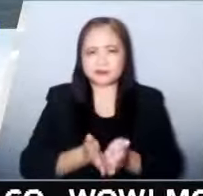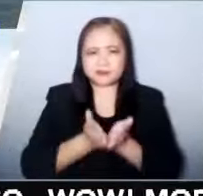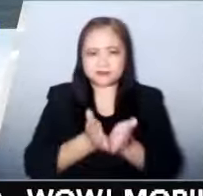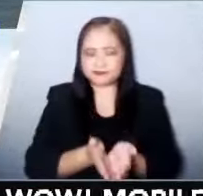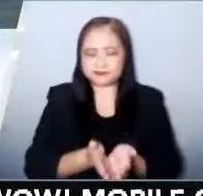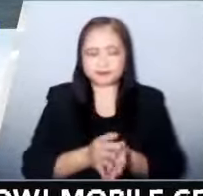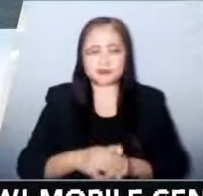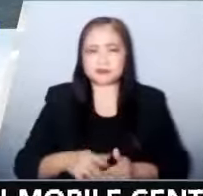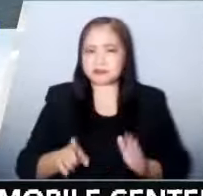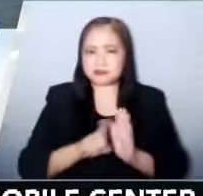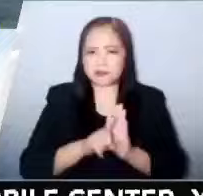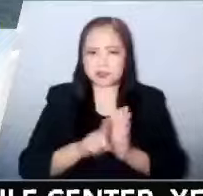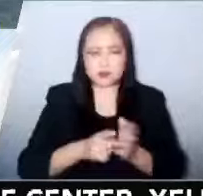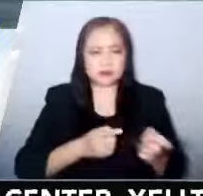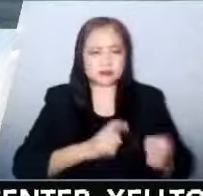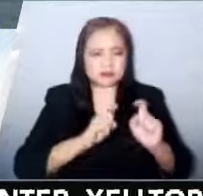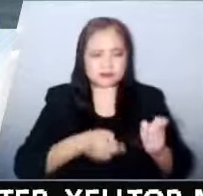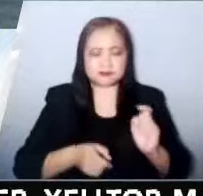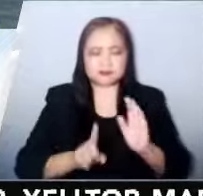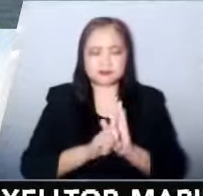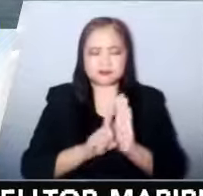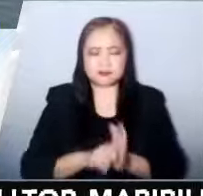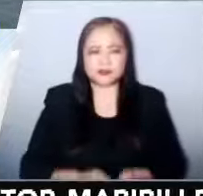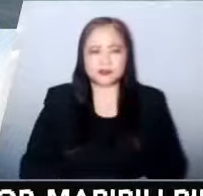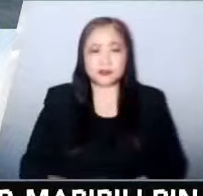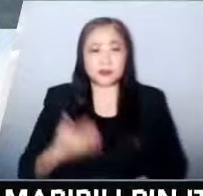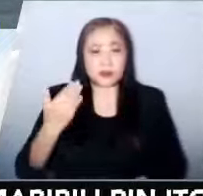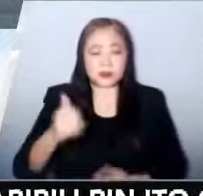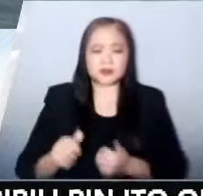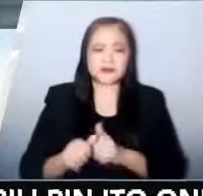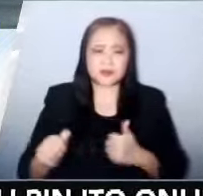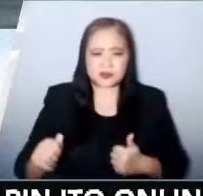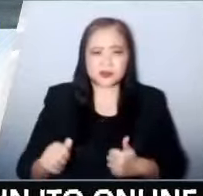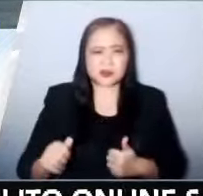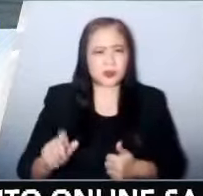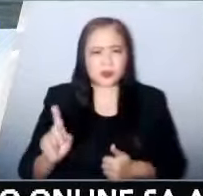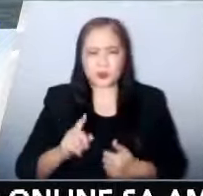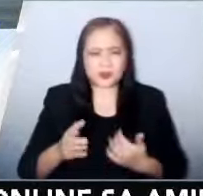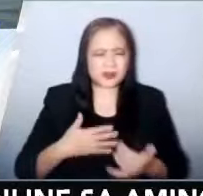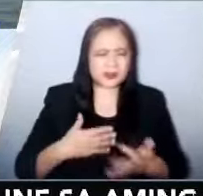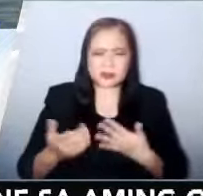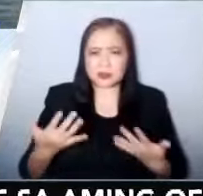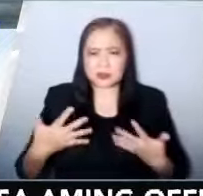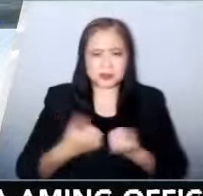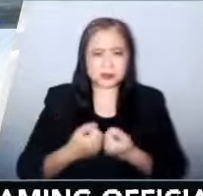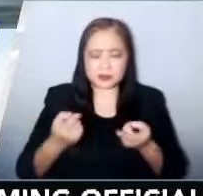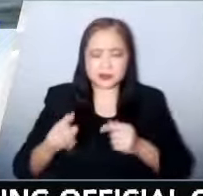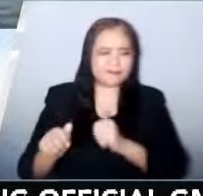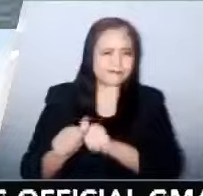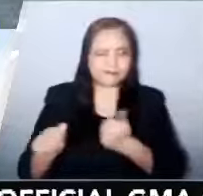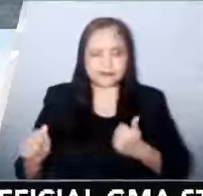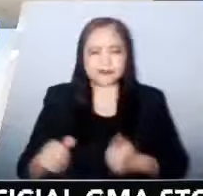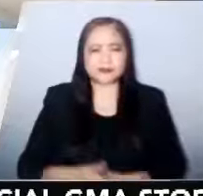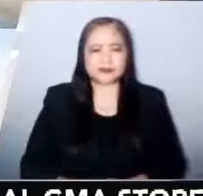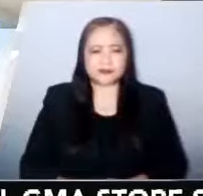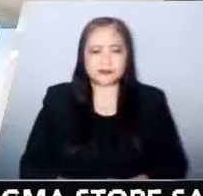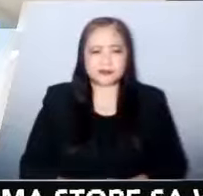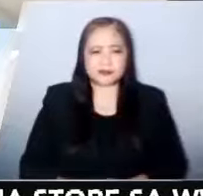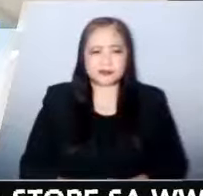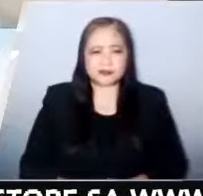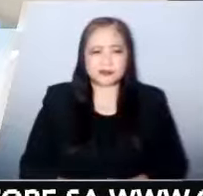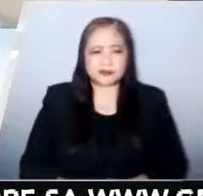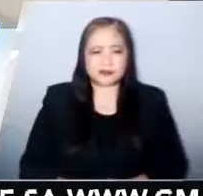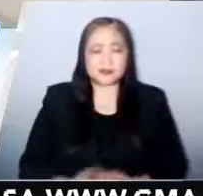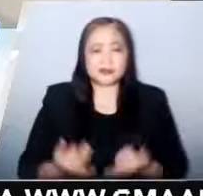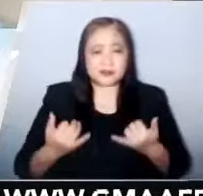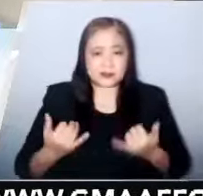mga fishing activity. Yan ay para maiwasan ang anumang aksidente o insidente po sa laot. Batay po sa latest monitoring